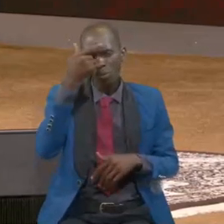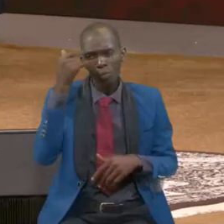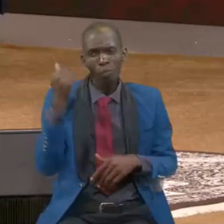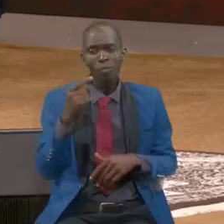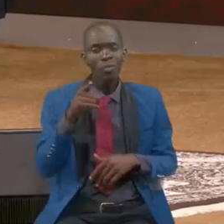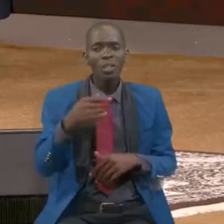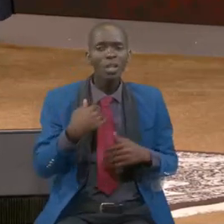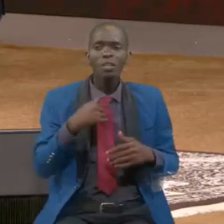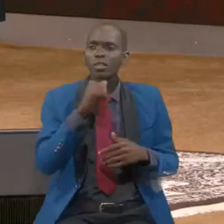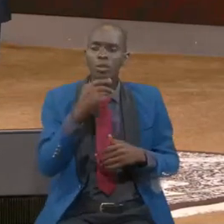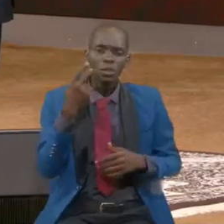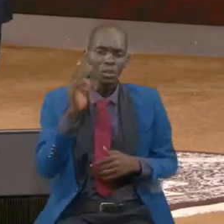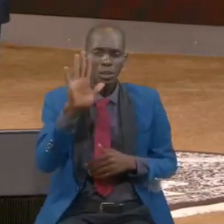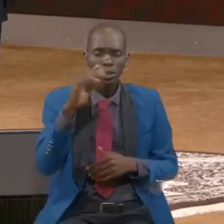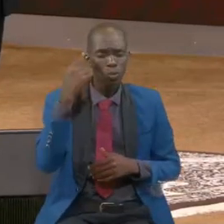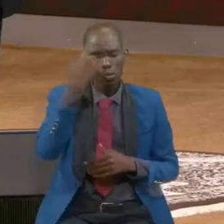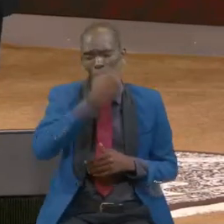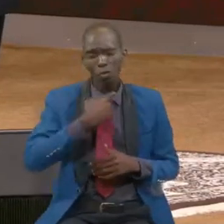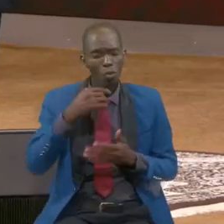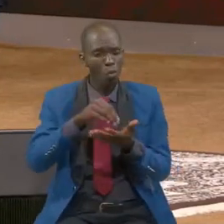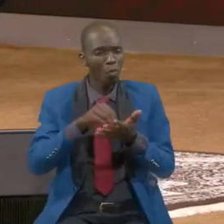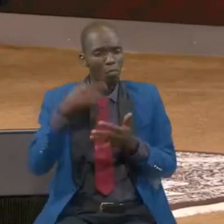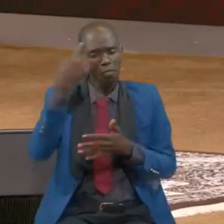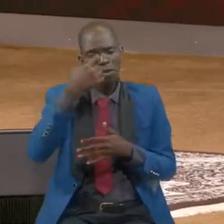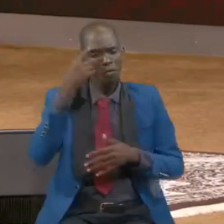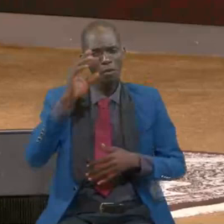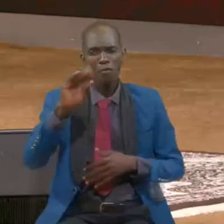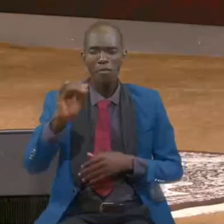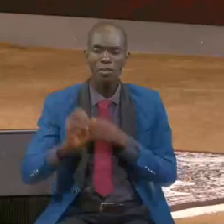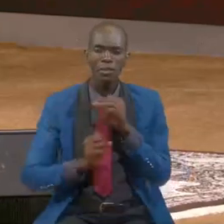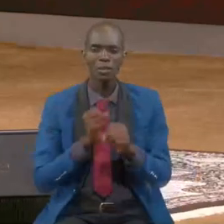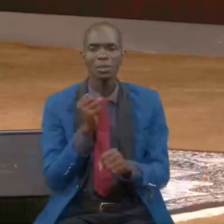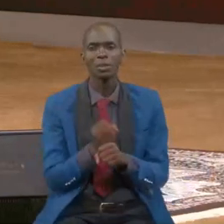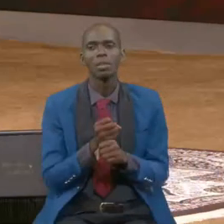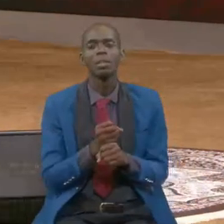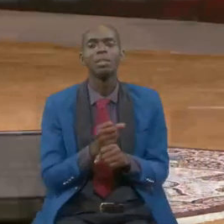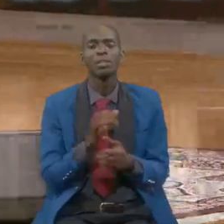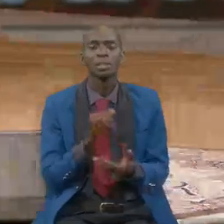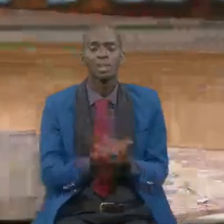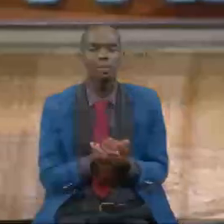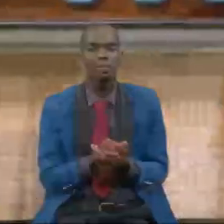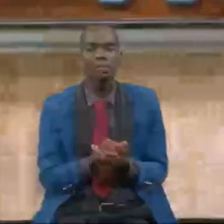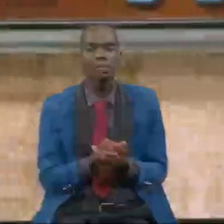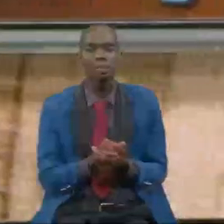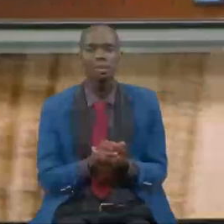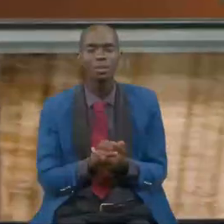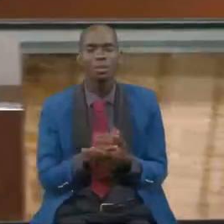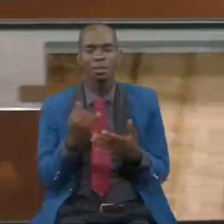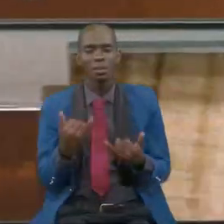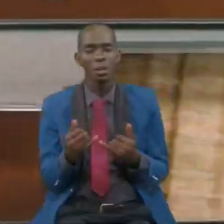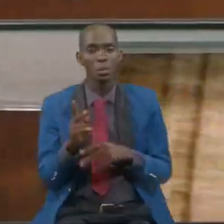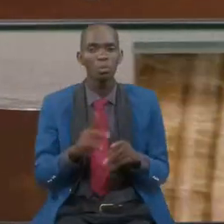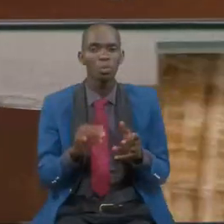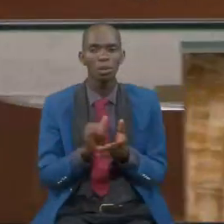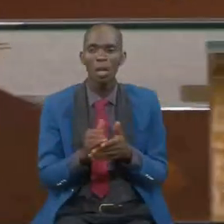à provision parce que il ne sait pas mir pendant 50 ans il il n'a